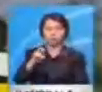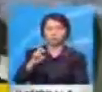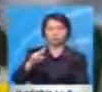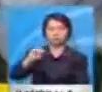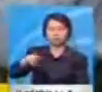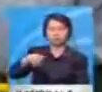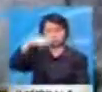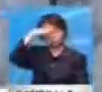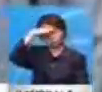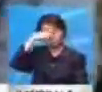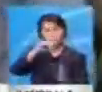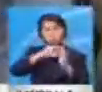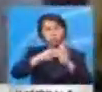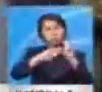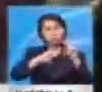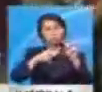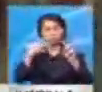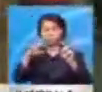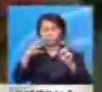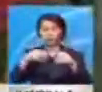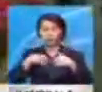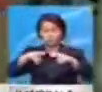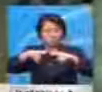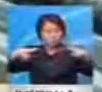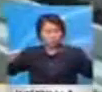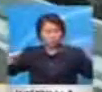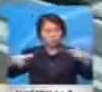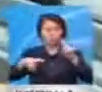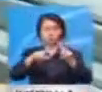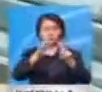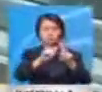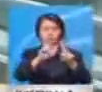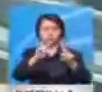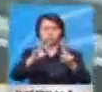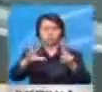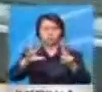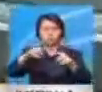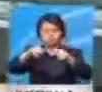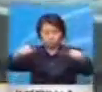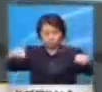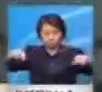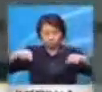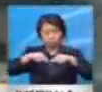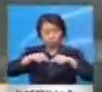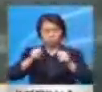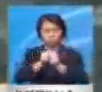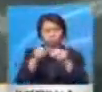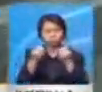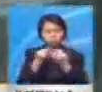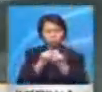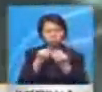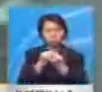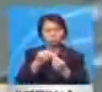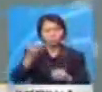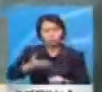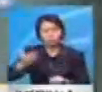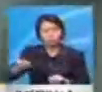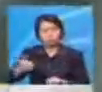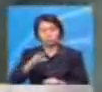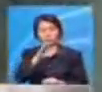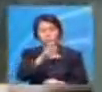beroperasi sejak 2014 mempunyai keluasan 225 Rib kaki persegi dengan jumlah kapasiti produk